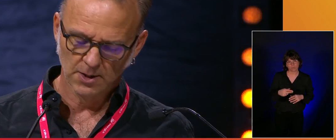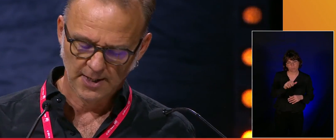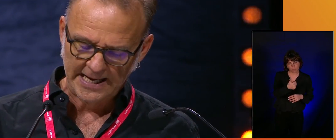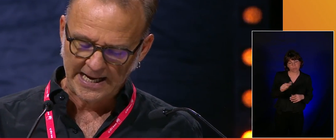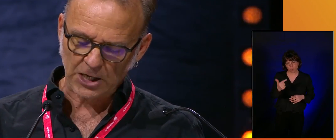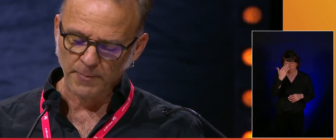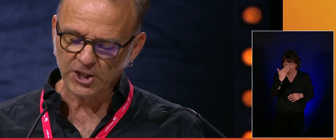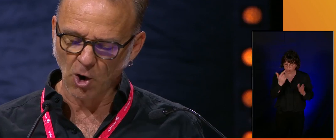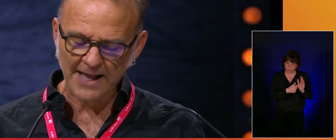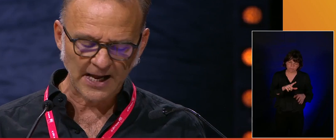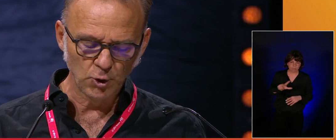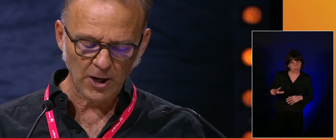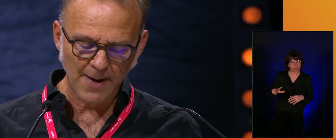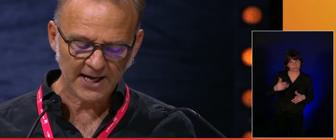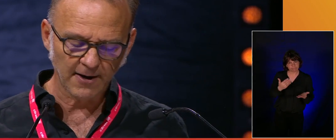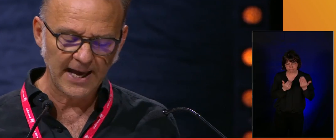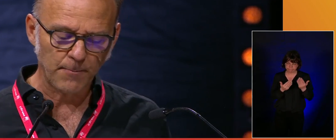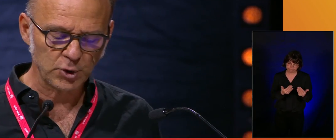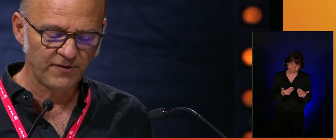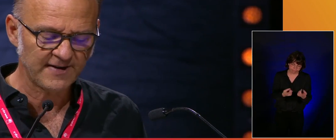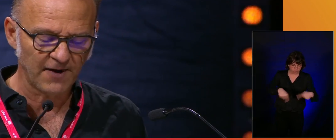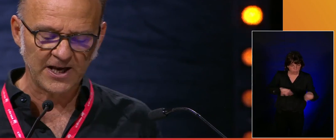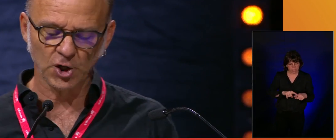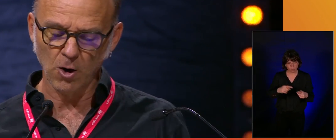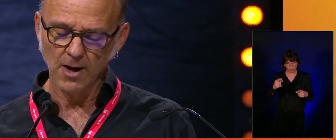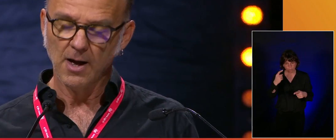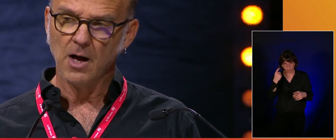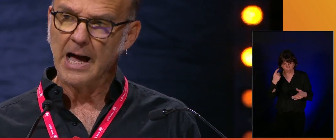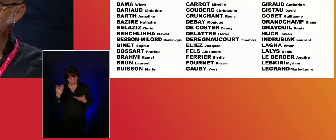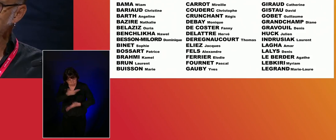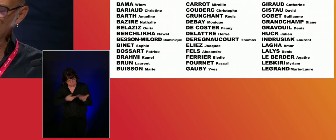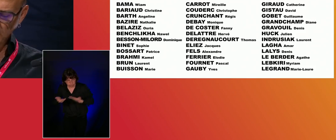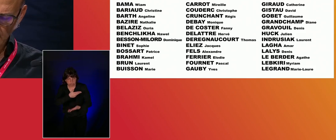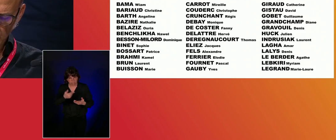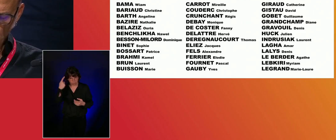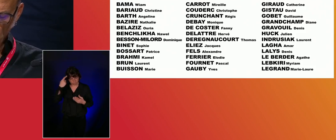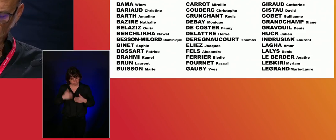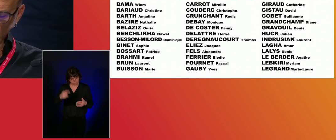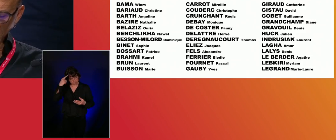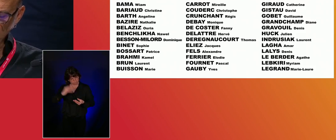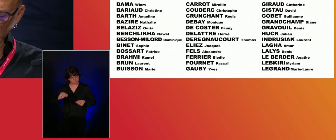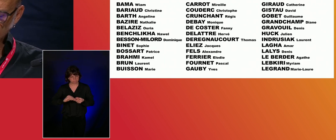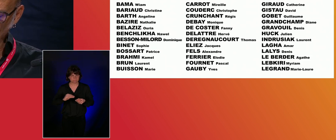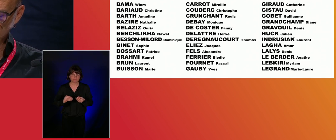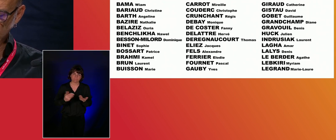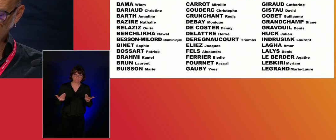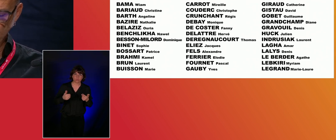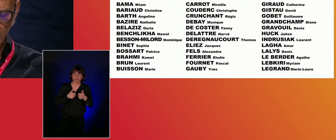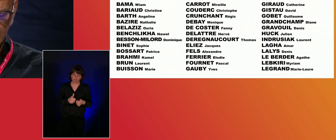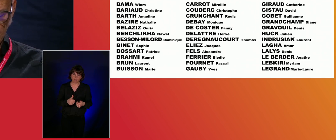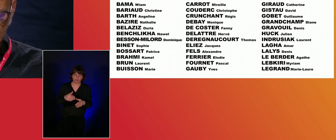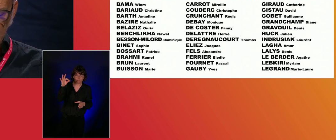2023 la commission a entendu les remarques et a poursuivi sa réflexion à partir du vote majoritaire du